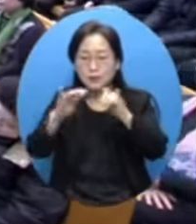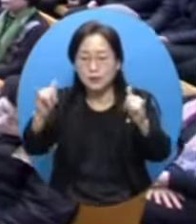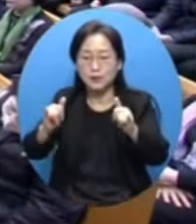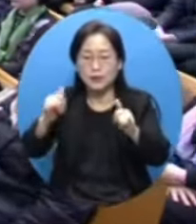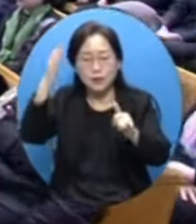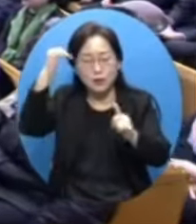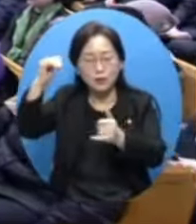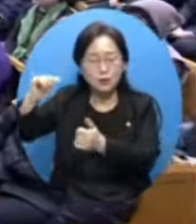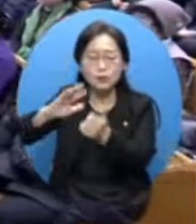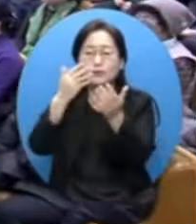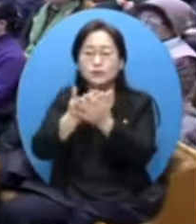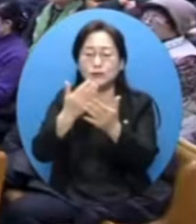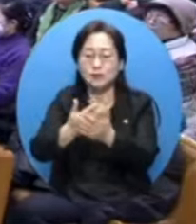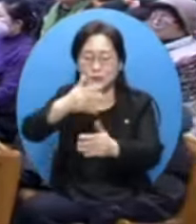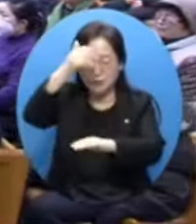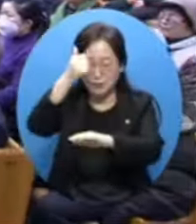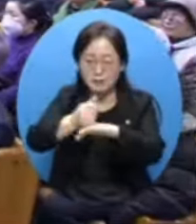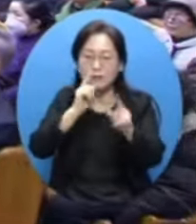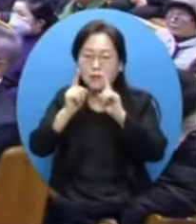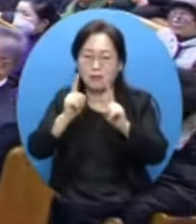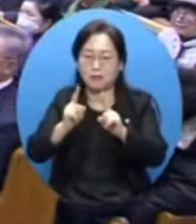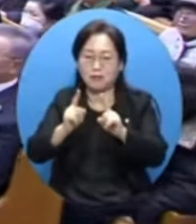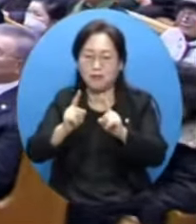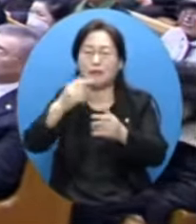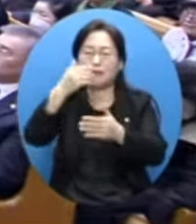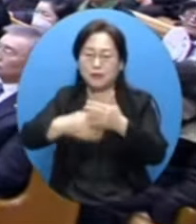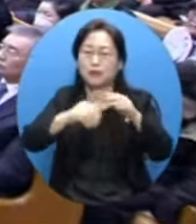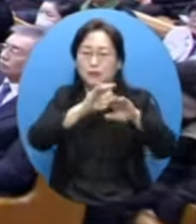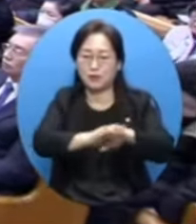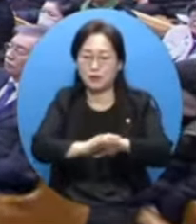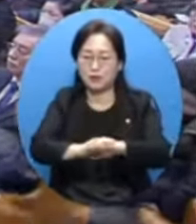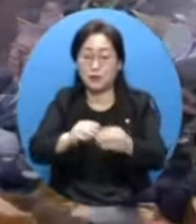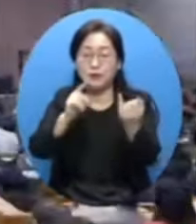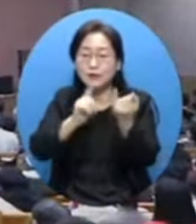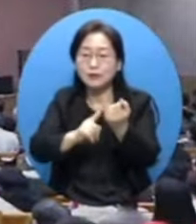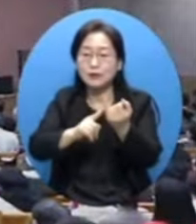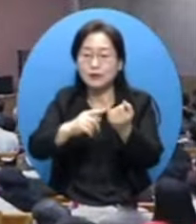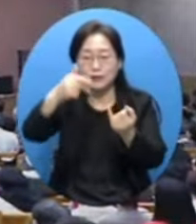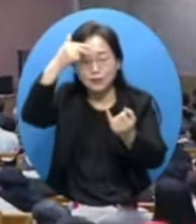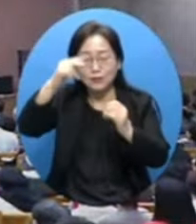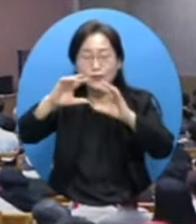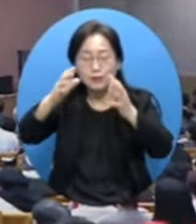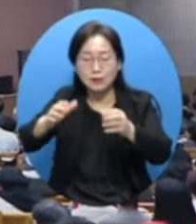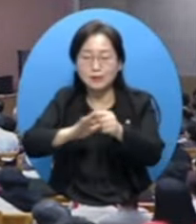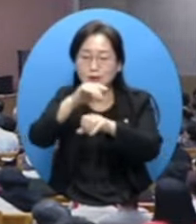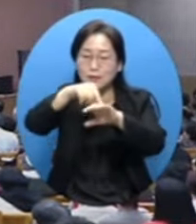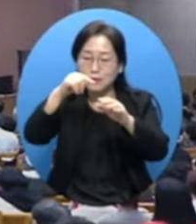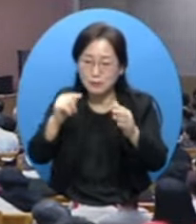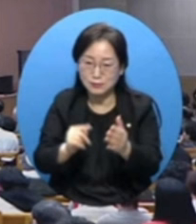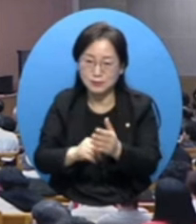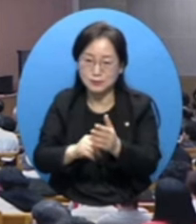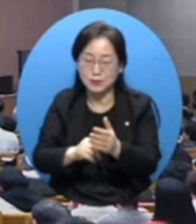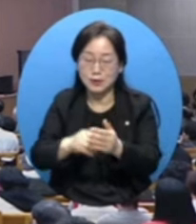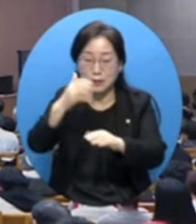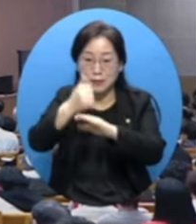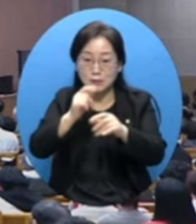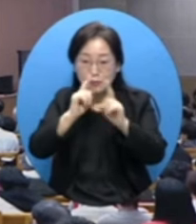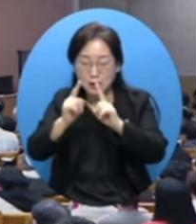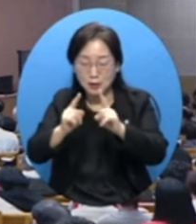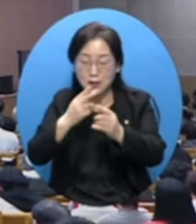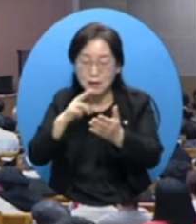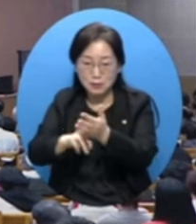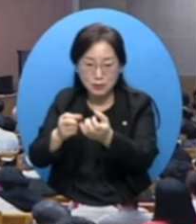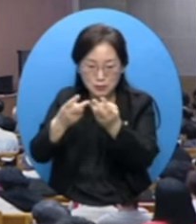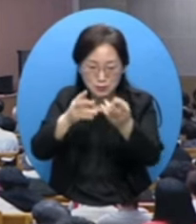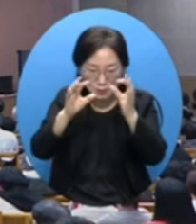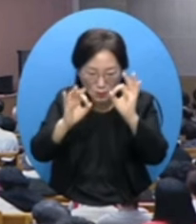요원을 남겼습니다 그녀의 조선에 대한 사랑의 마음과 그 유원이 에버스 청년 앞에 청년들의 마음을